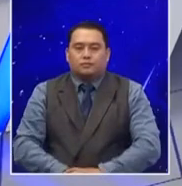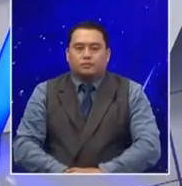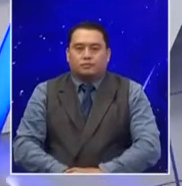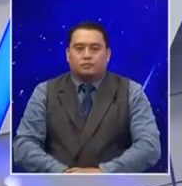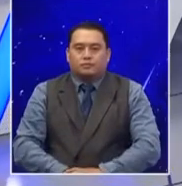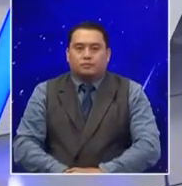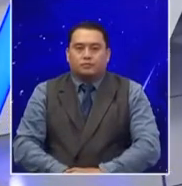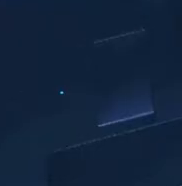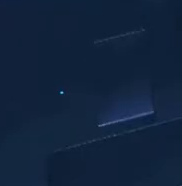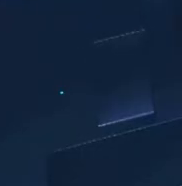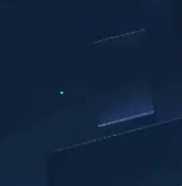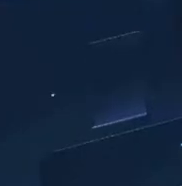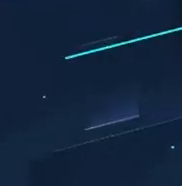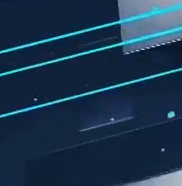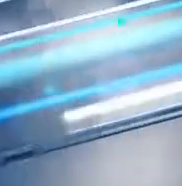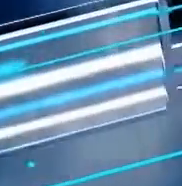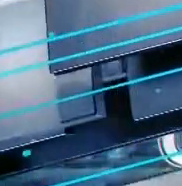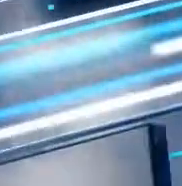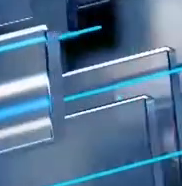самом главном.